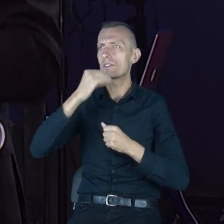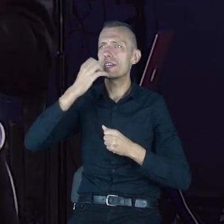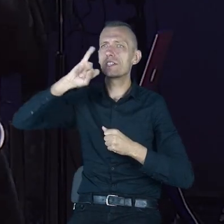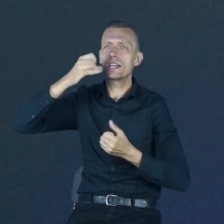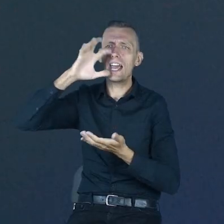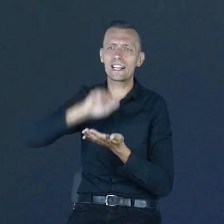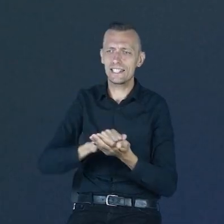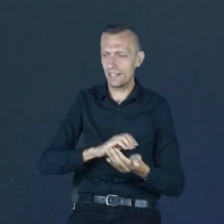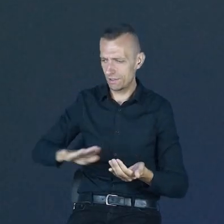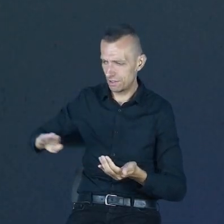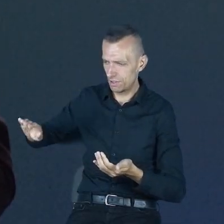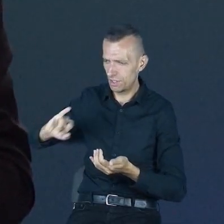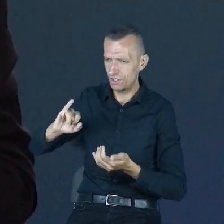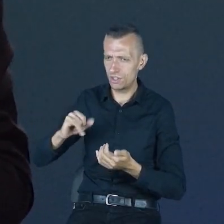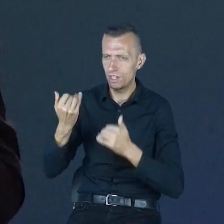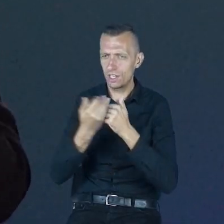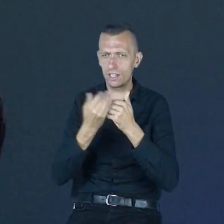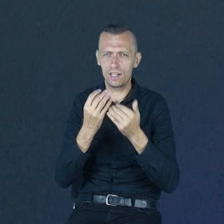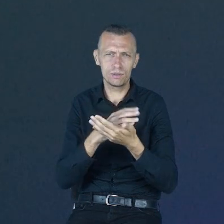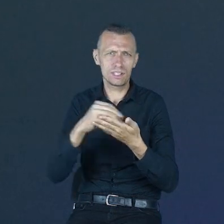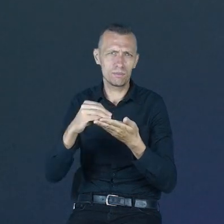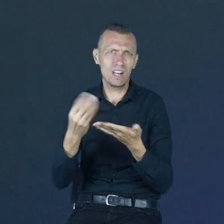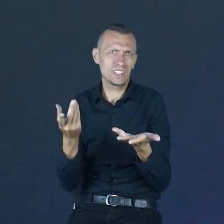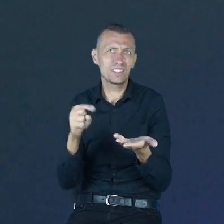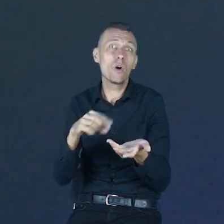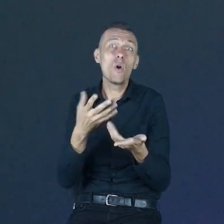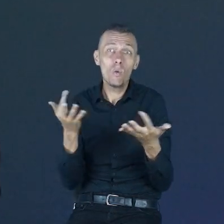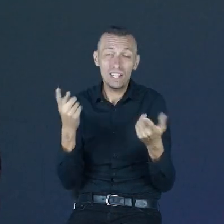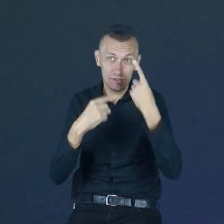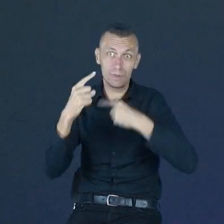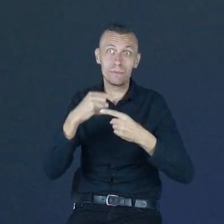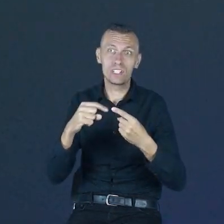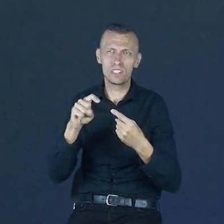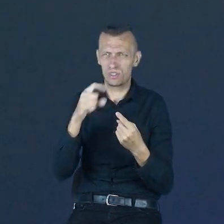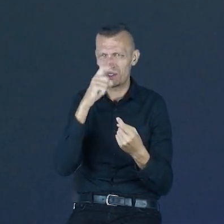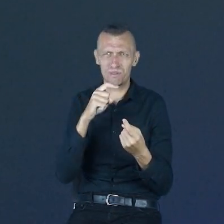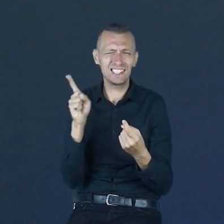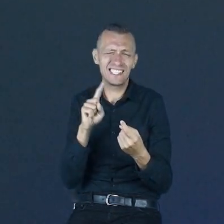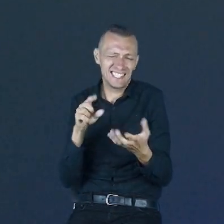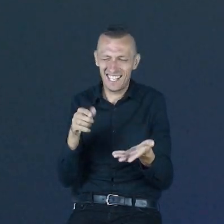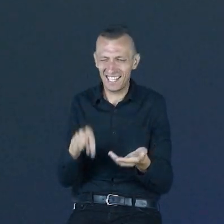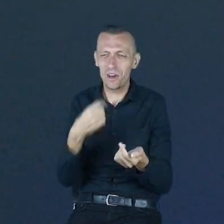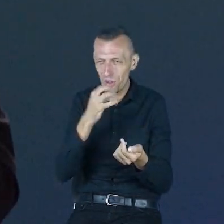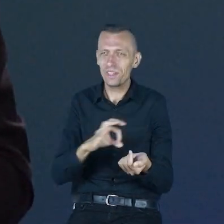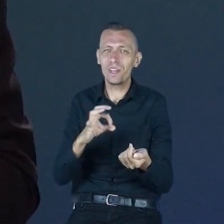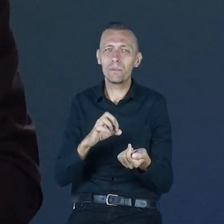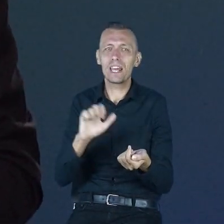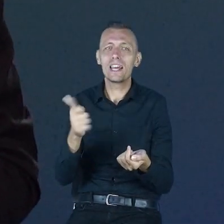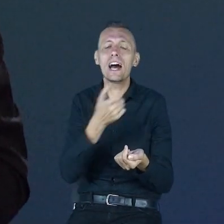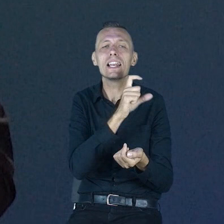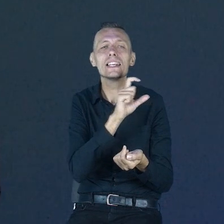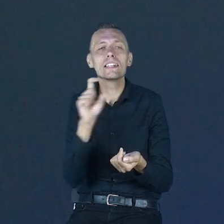dziećmi i opłacać rachunki. I czy to jest złe? Tak, to jest dobre. Ale jednocześnie te rzeczy